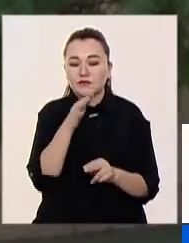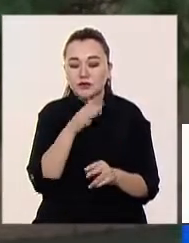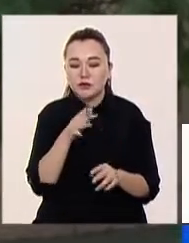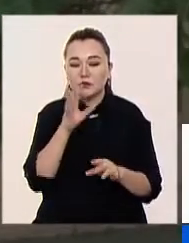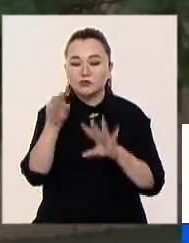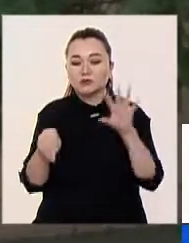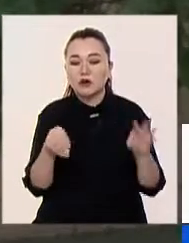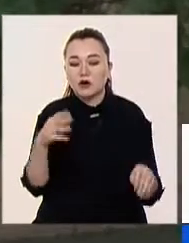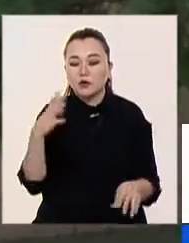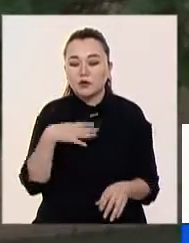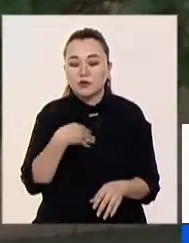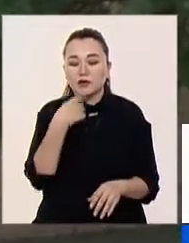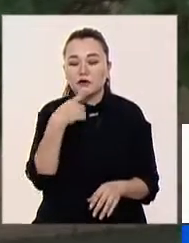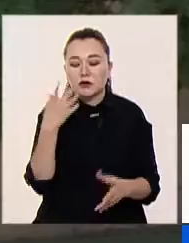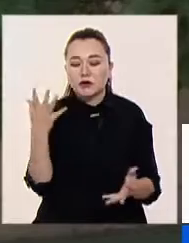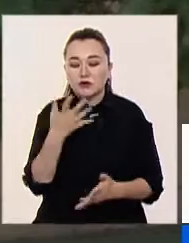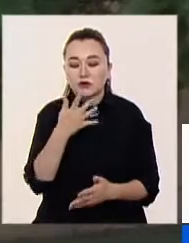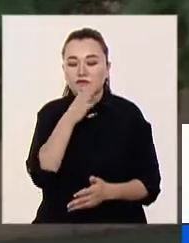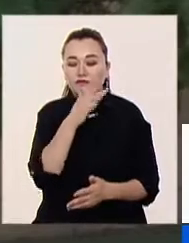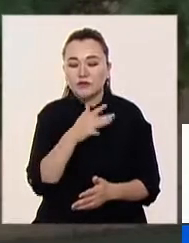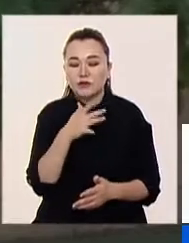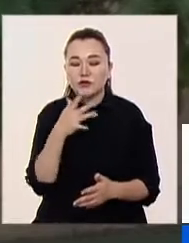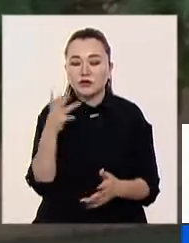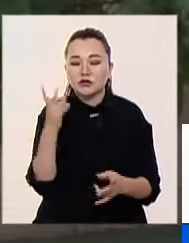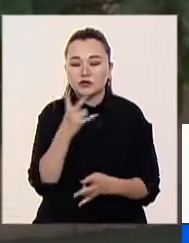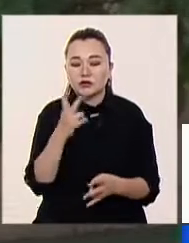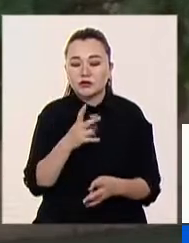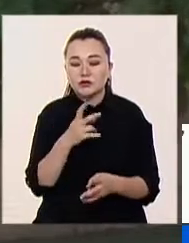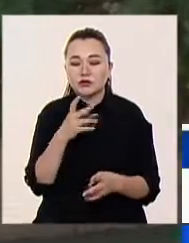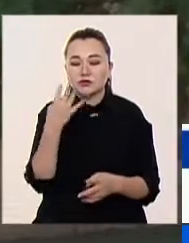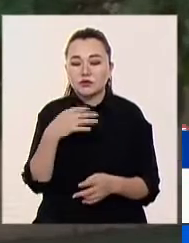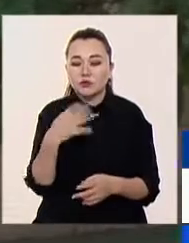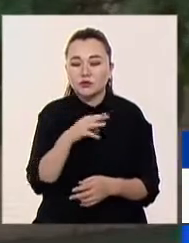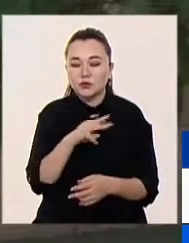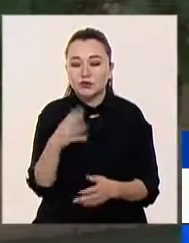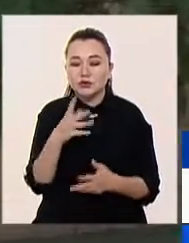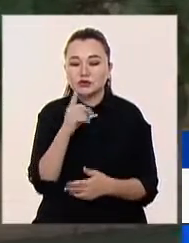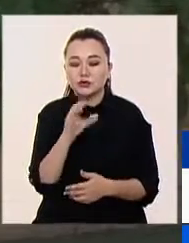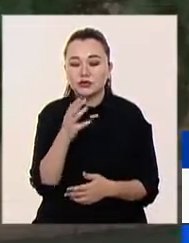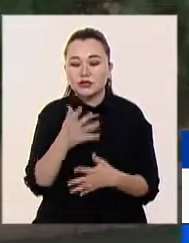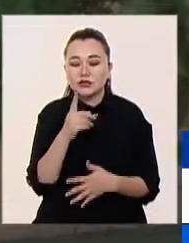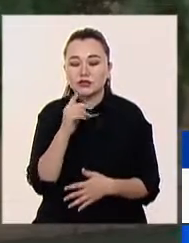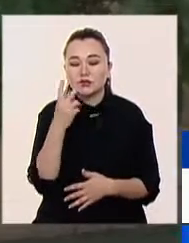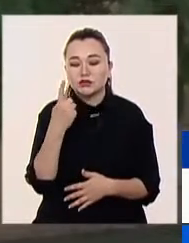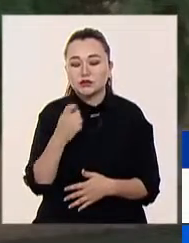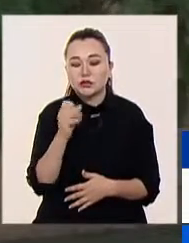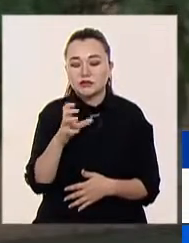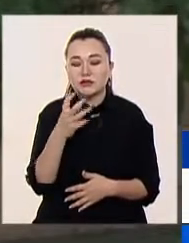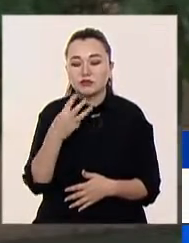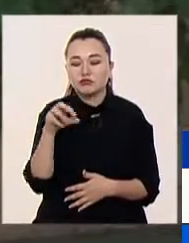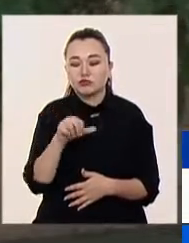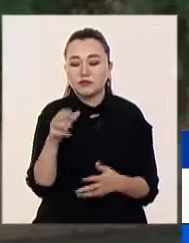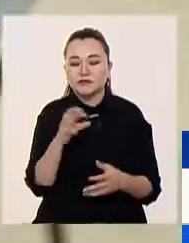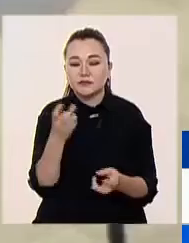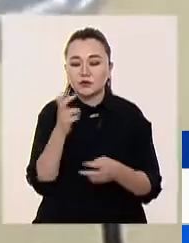проводится. Потом им говорят какое-то определенное время, когда нужна экспозиция. Допустим, 40 минут, час, полтора часа. После этого проходится и